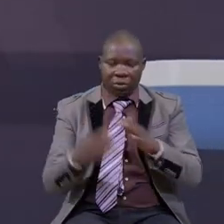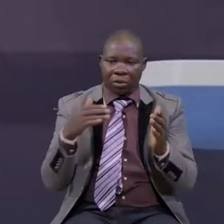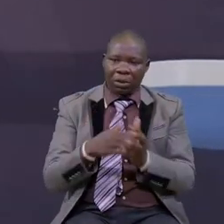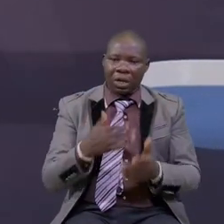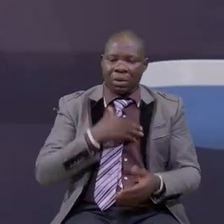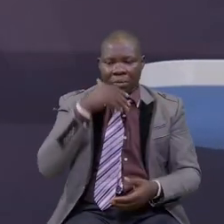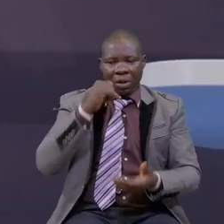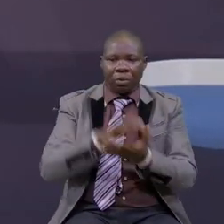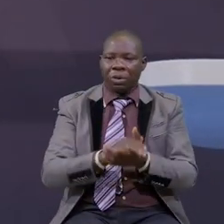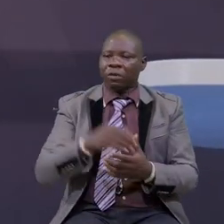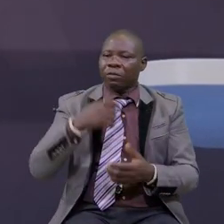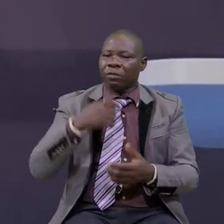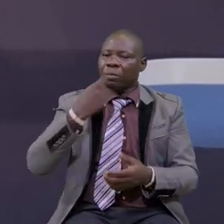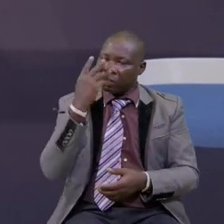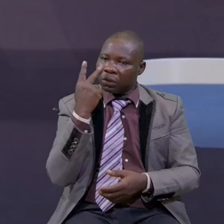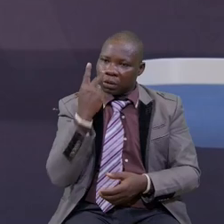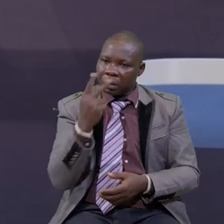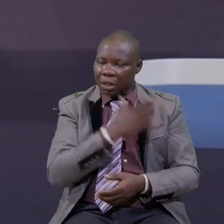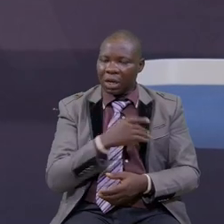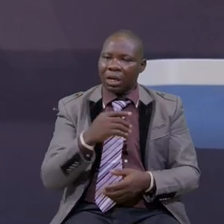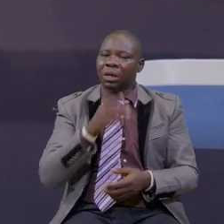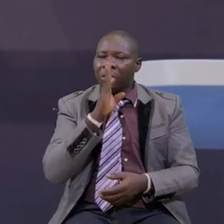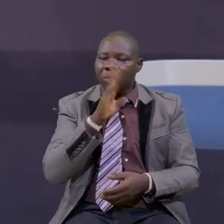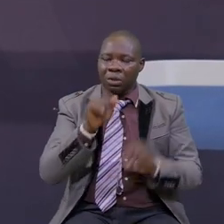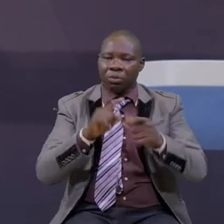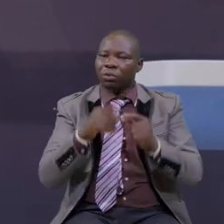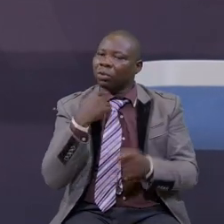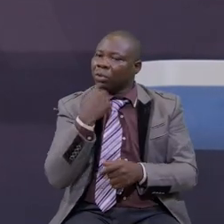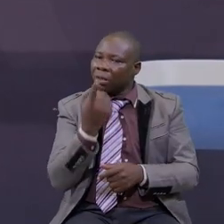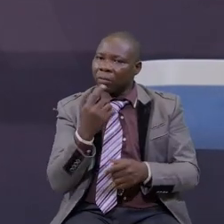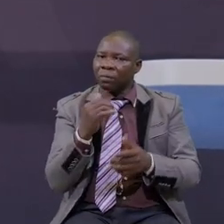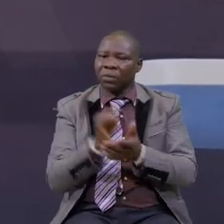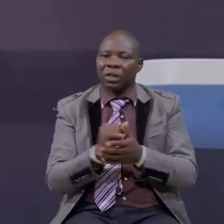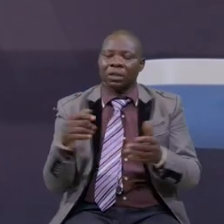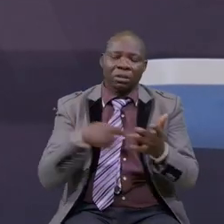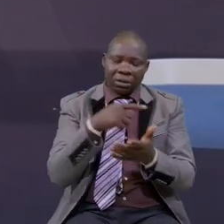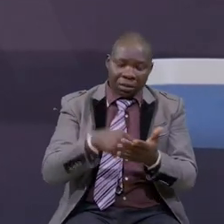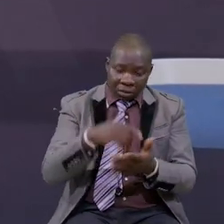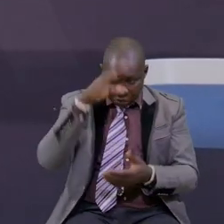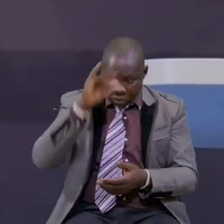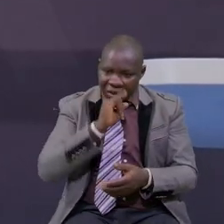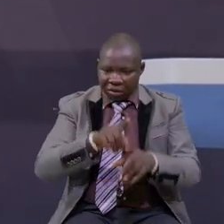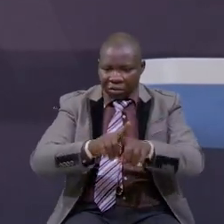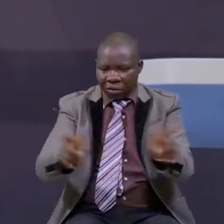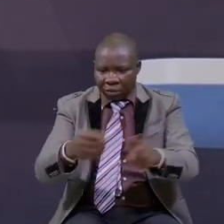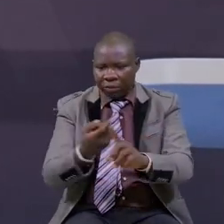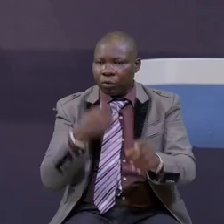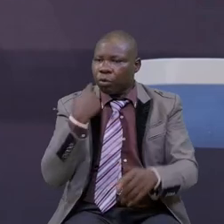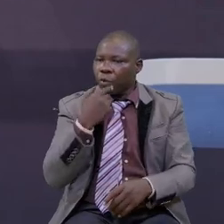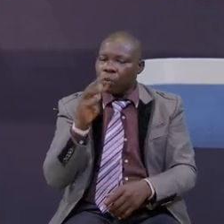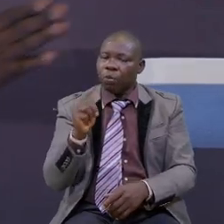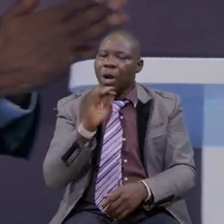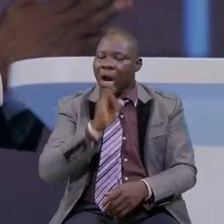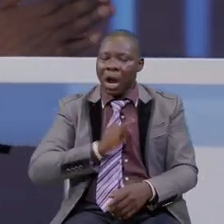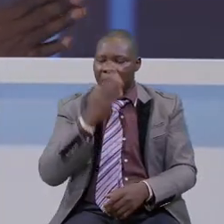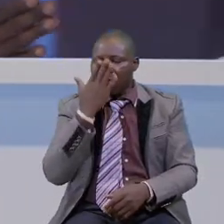le voir et le dire. Cet homme est différent de celui que je connaissais avant. Ma